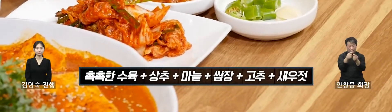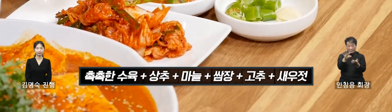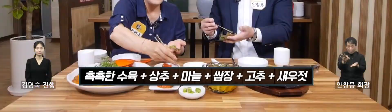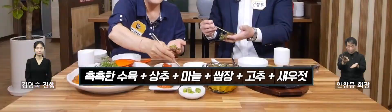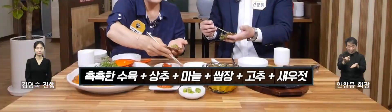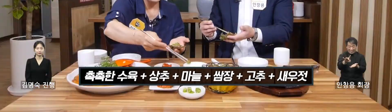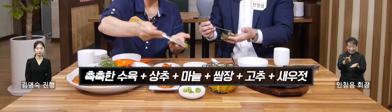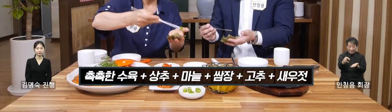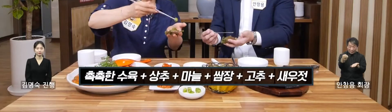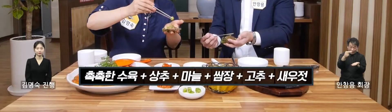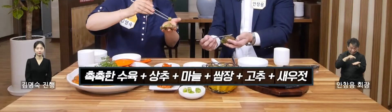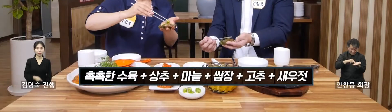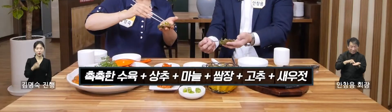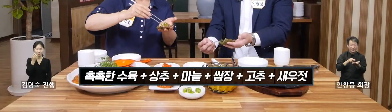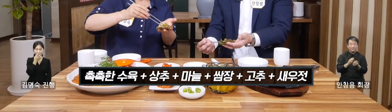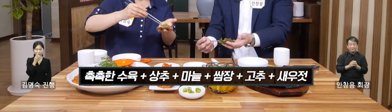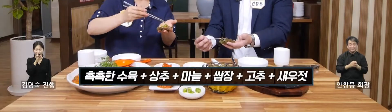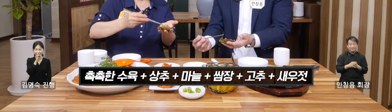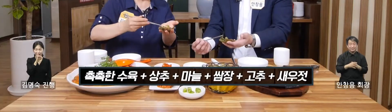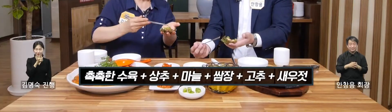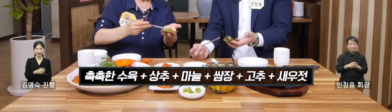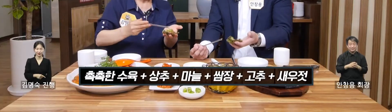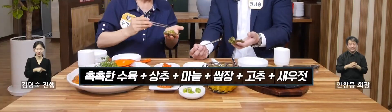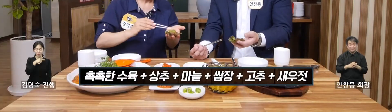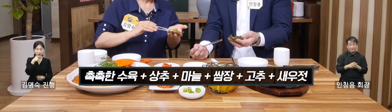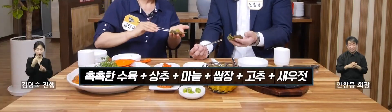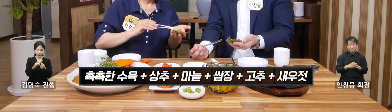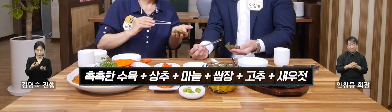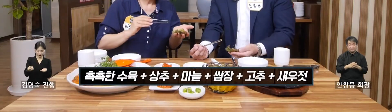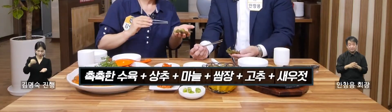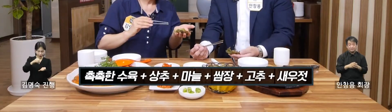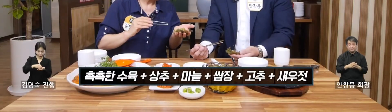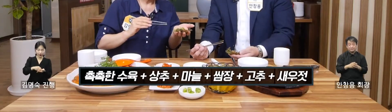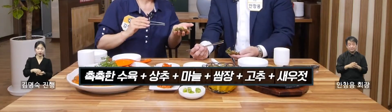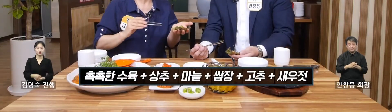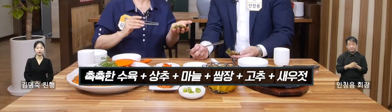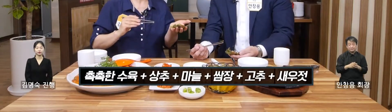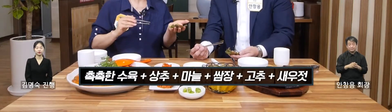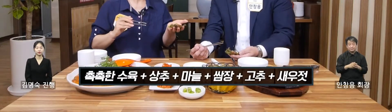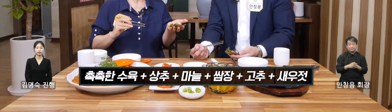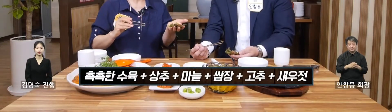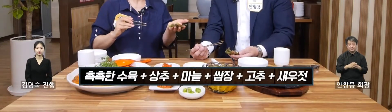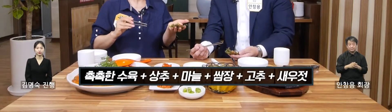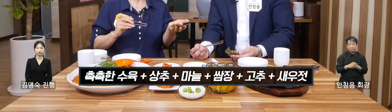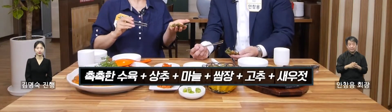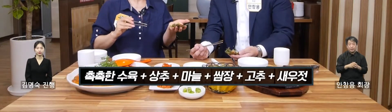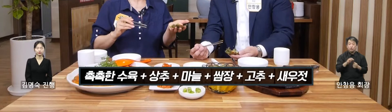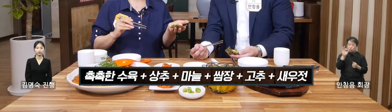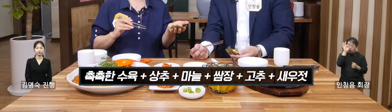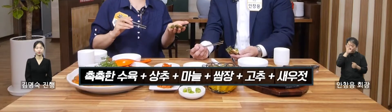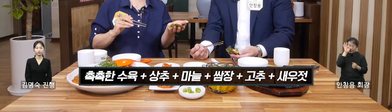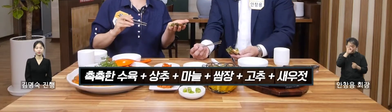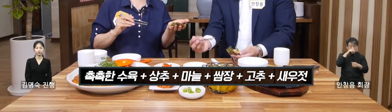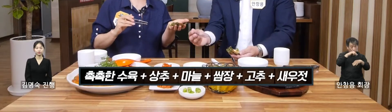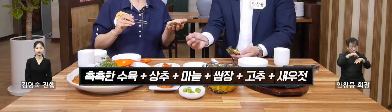그게 매우면 안 네. 되는데 네, 고추 올리고요. 그리고 네. 뭐니뭐니 해도 네. 돼지고기와